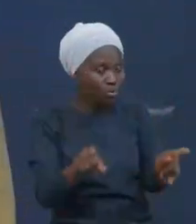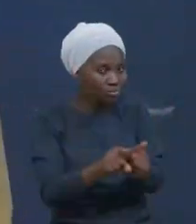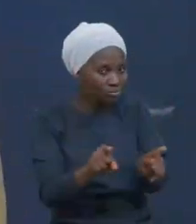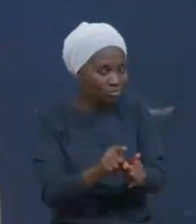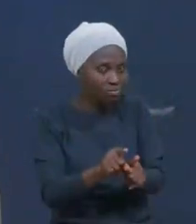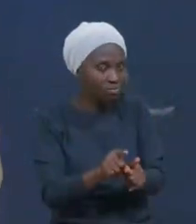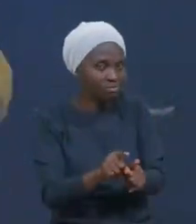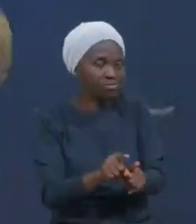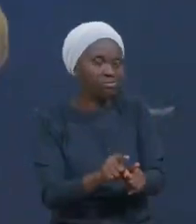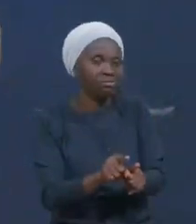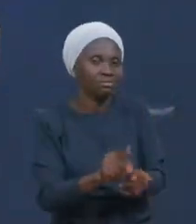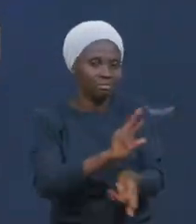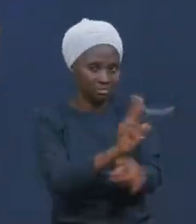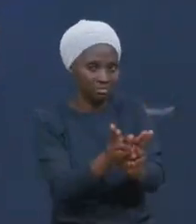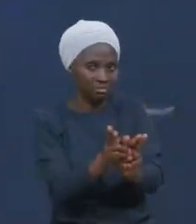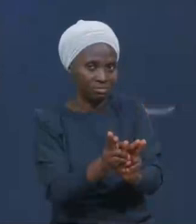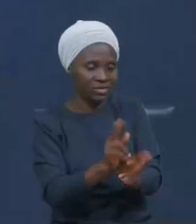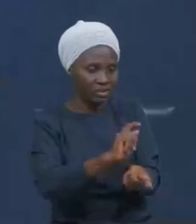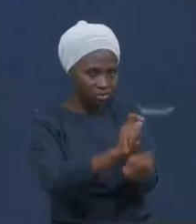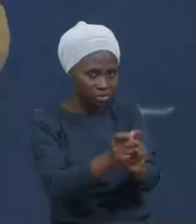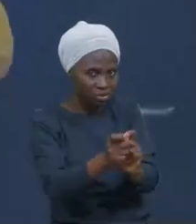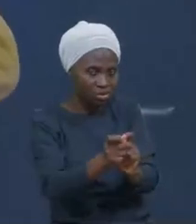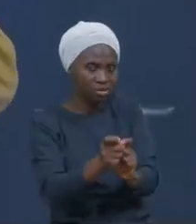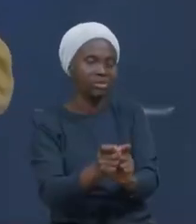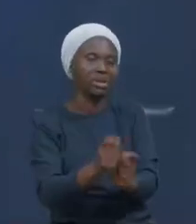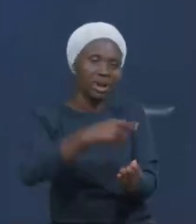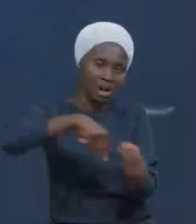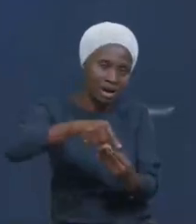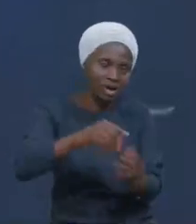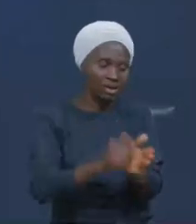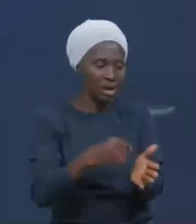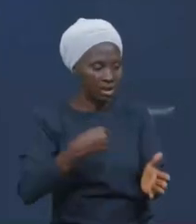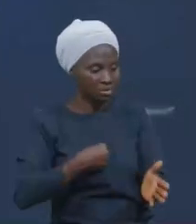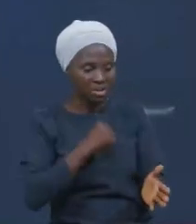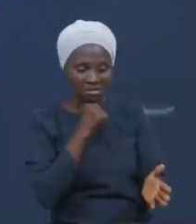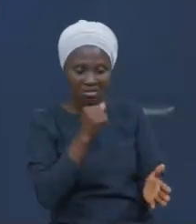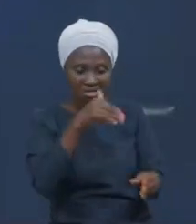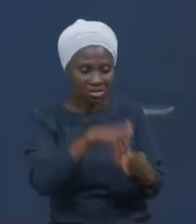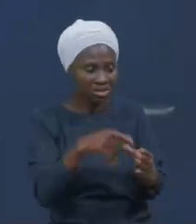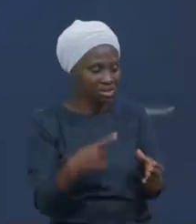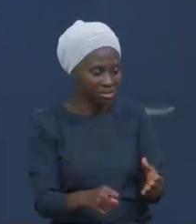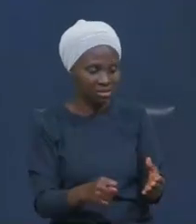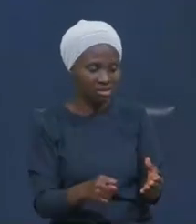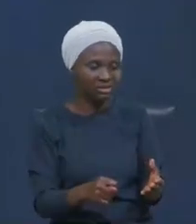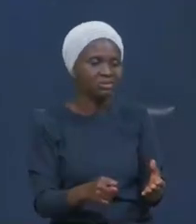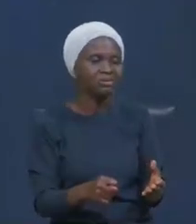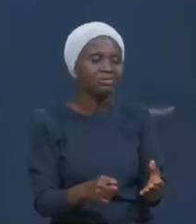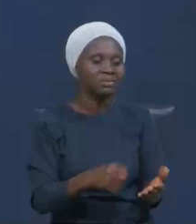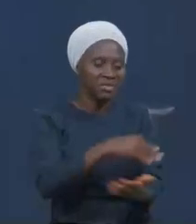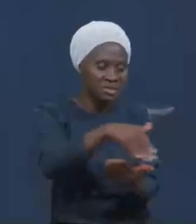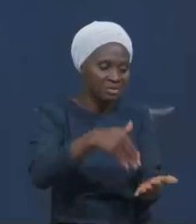dans l'assemblée, dans le groupe, dans le gang des aveugles. Et le badge